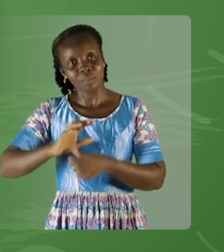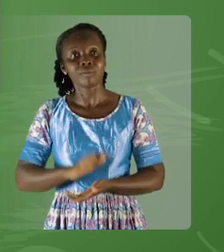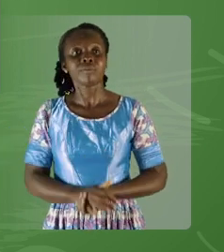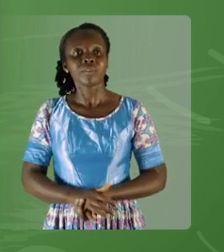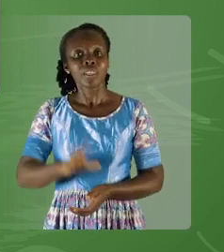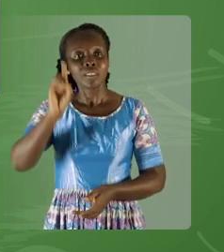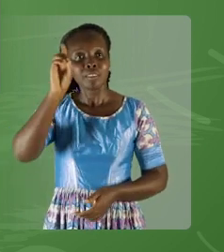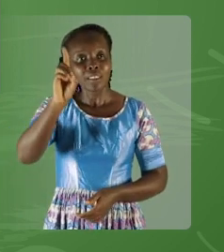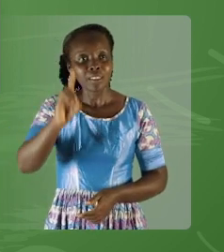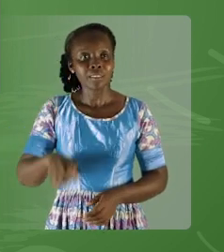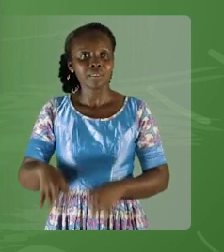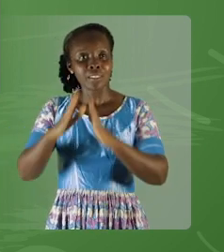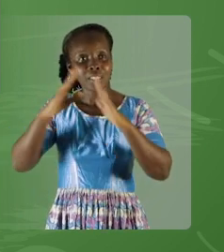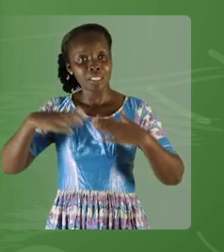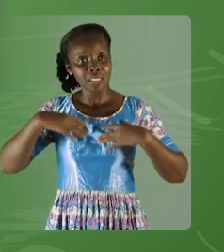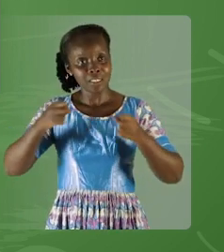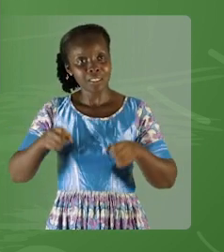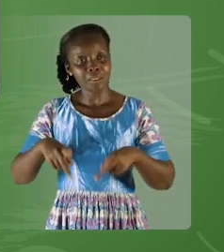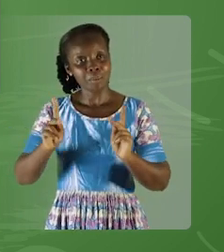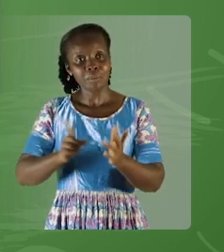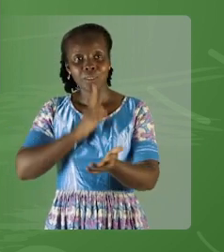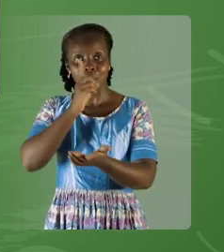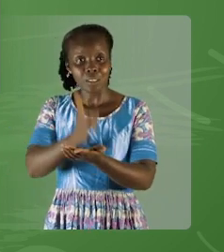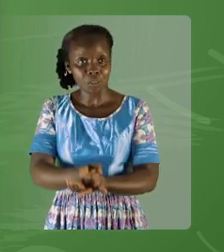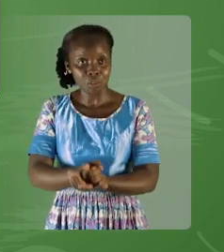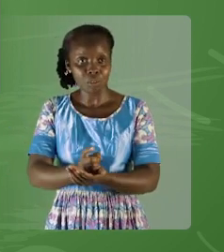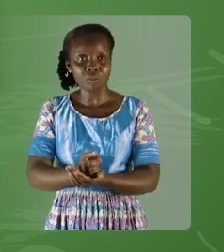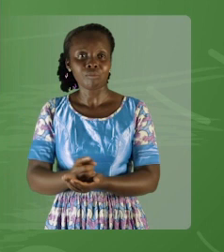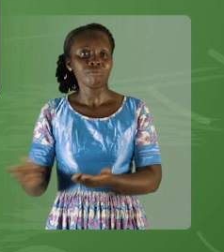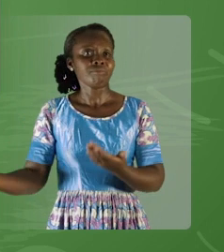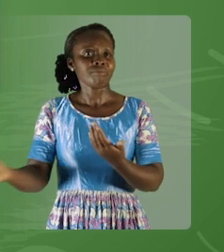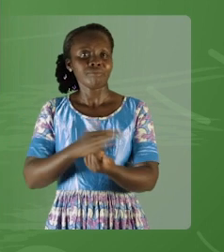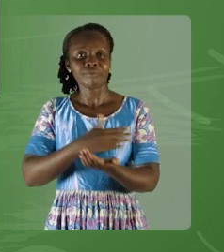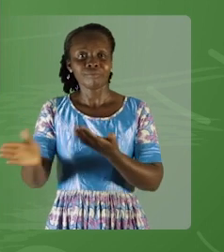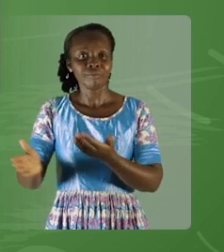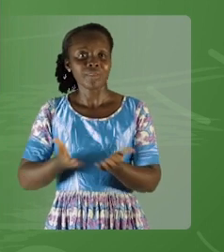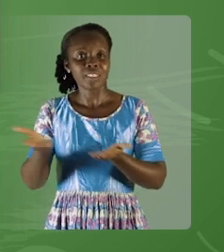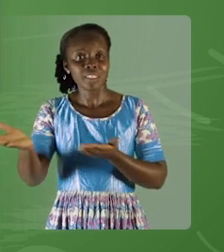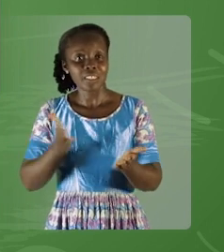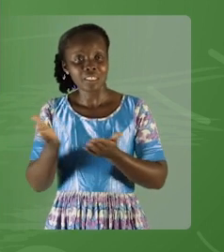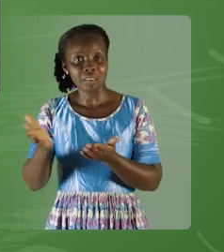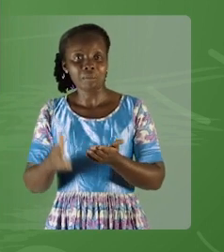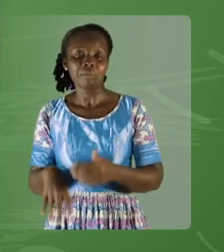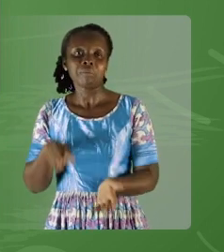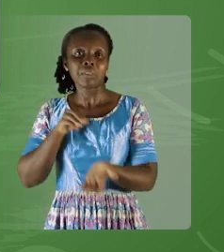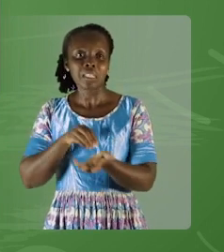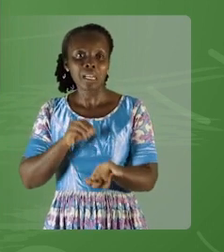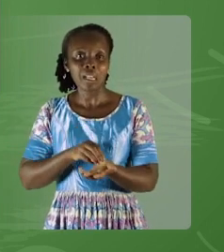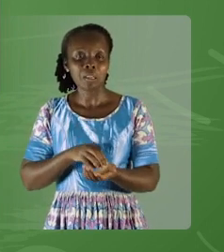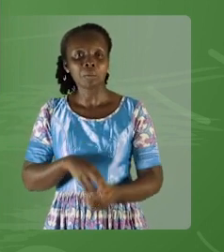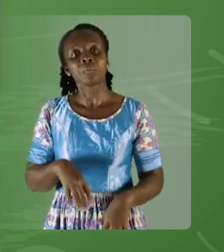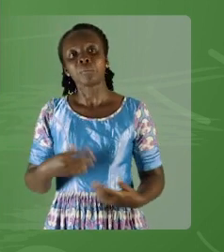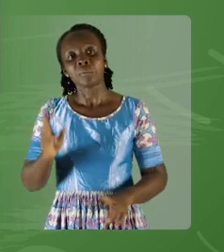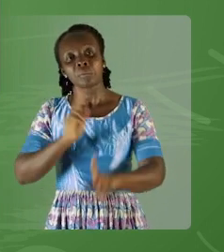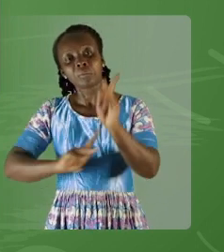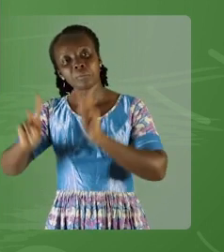soins. Petit d. Le centre de santé a pour rôle d'assurer toutes sortes de